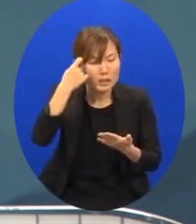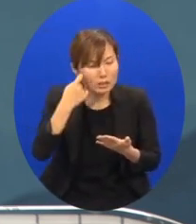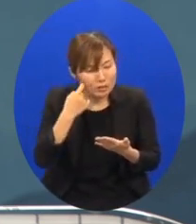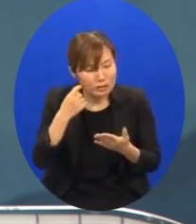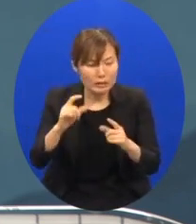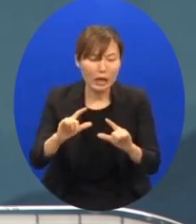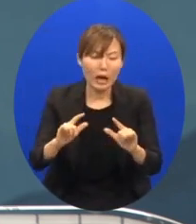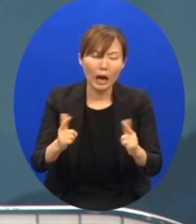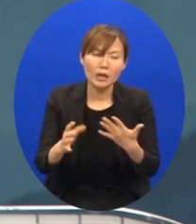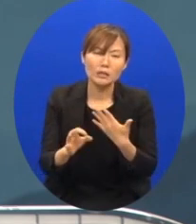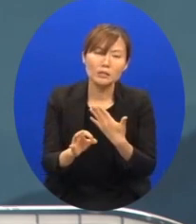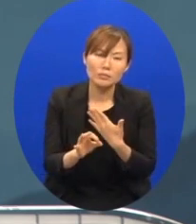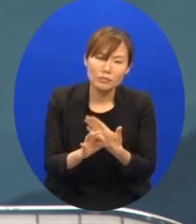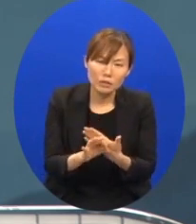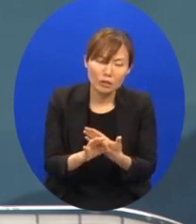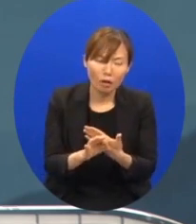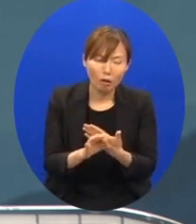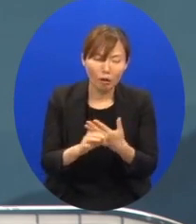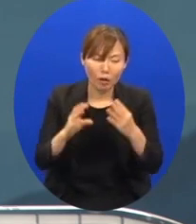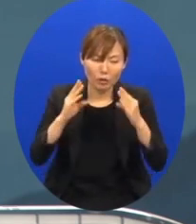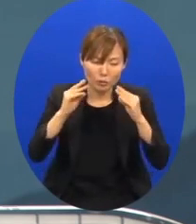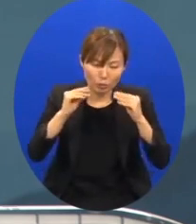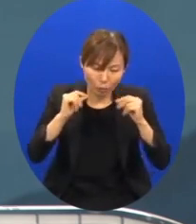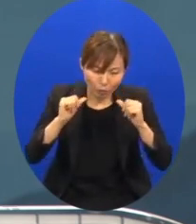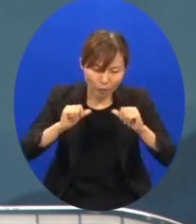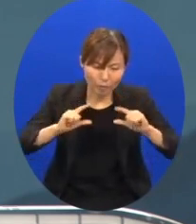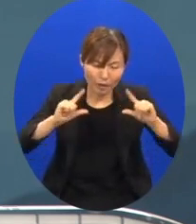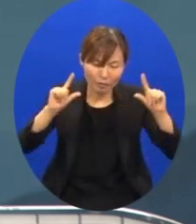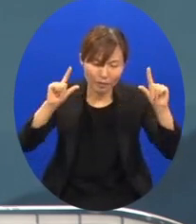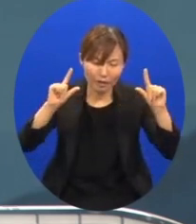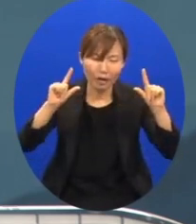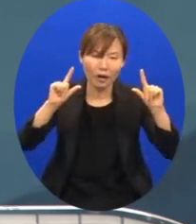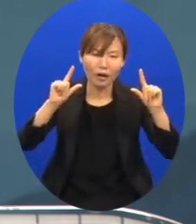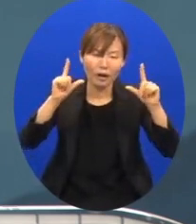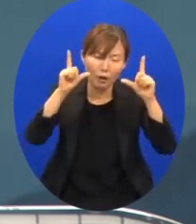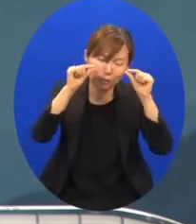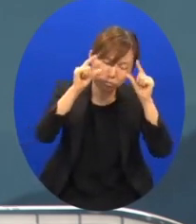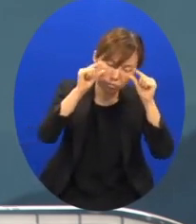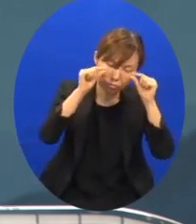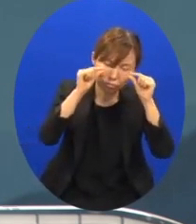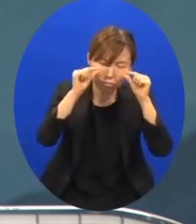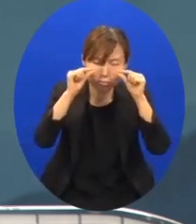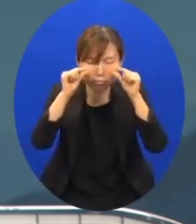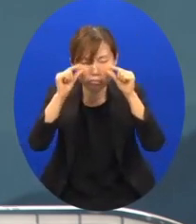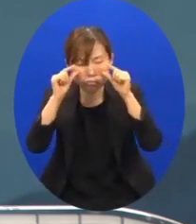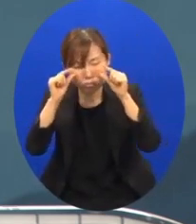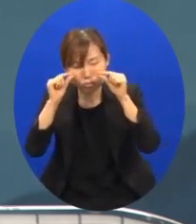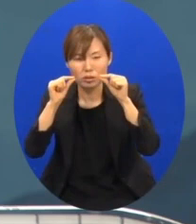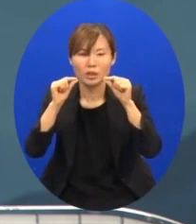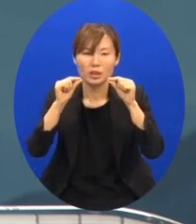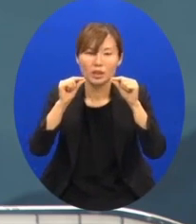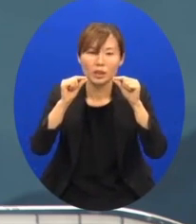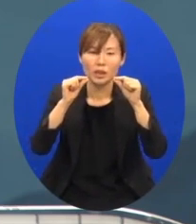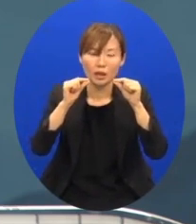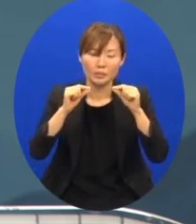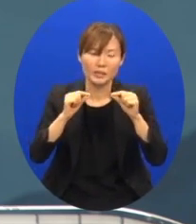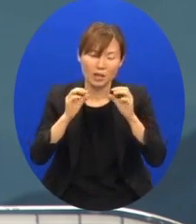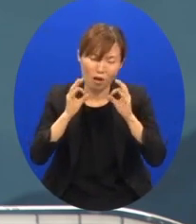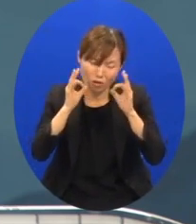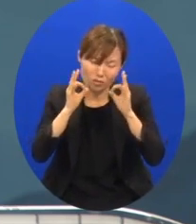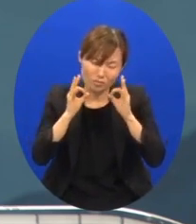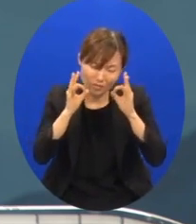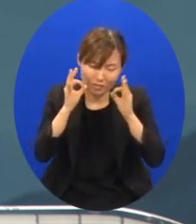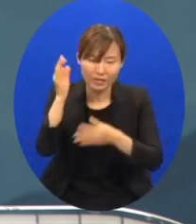않으니까 토요일 밤에 잠이 오지 않았어 그렇게 피를 말리 듯이 설교를 준비해서 해도